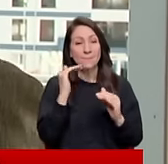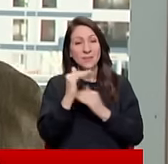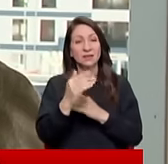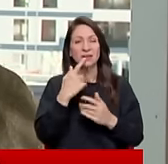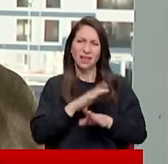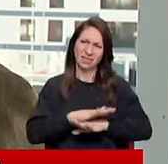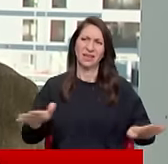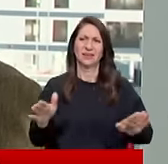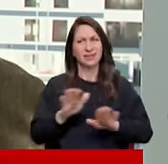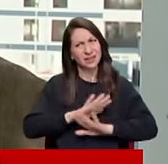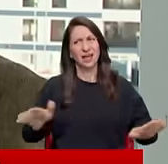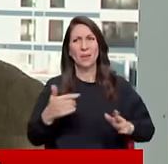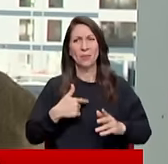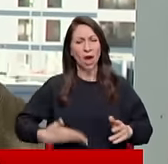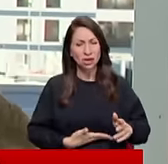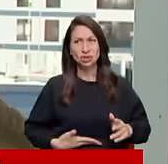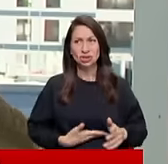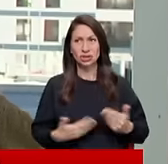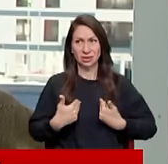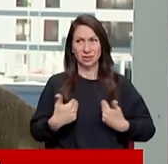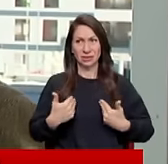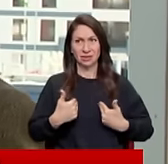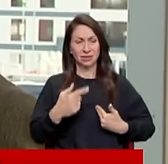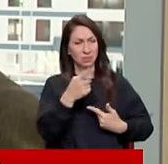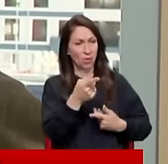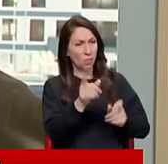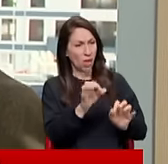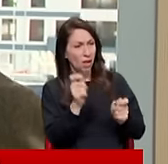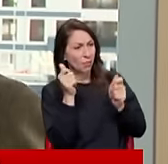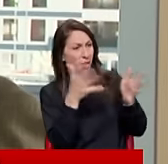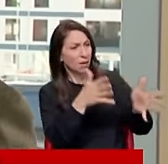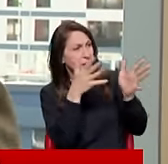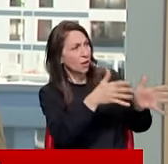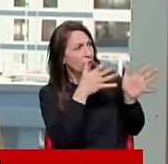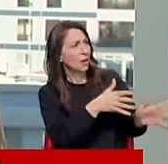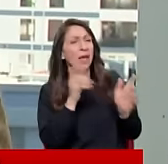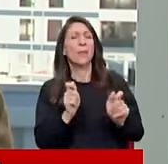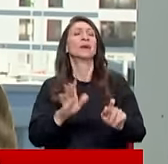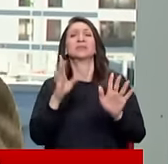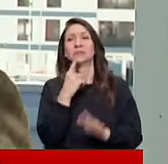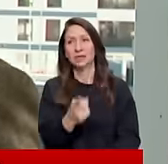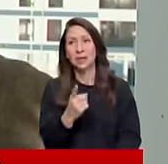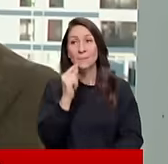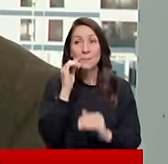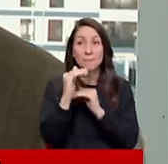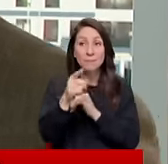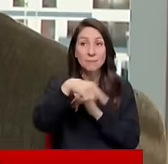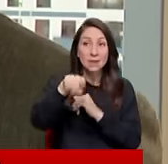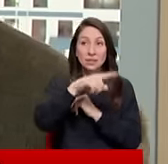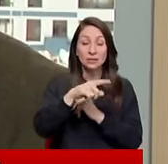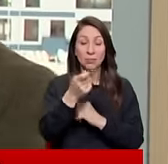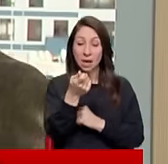dedi ki ya yeter kardeşim, ben burada aç gezerken sen böyle şeyler yapamazsın dedi. Milletin